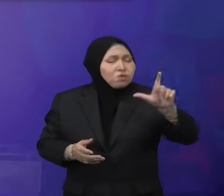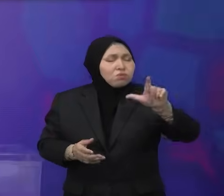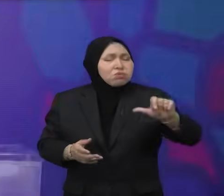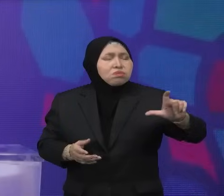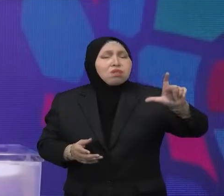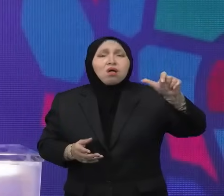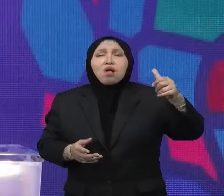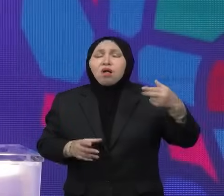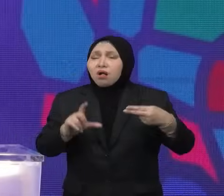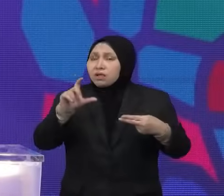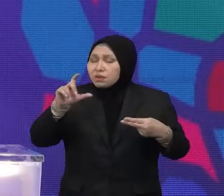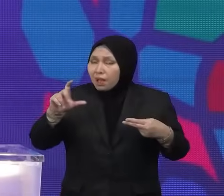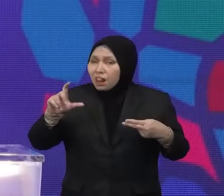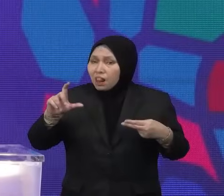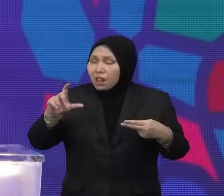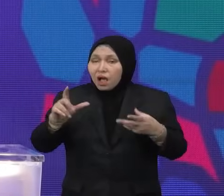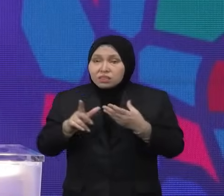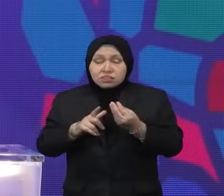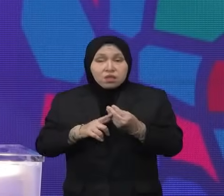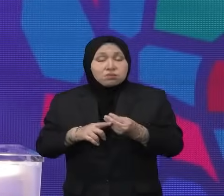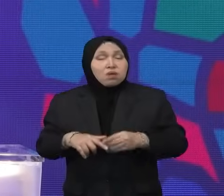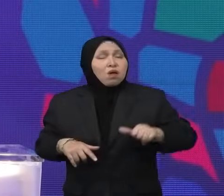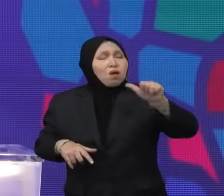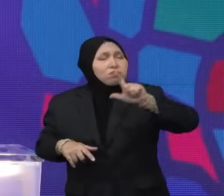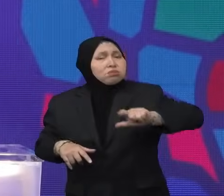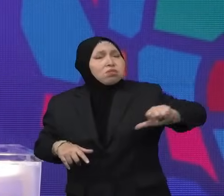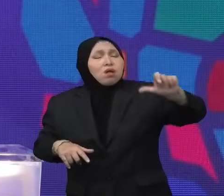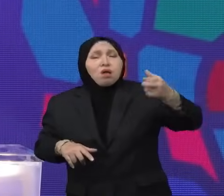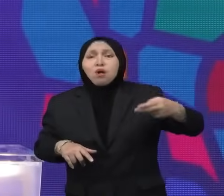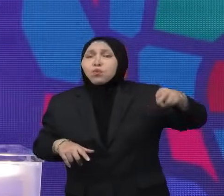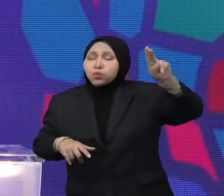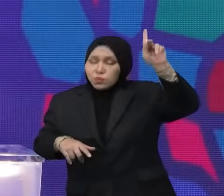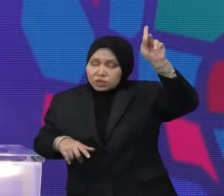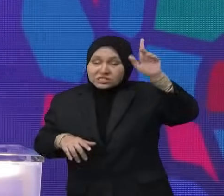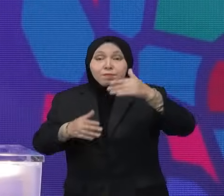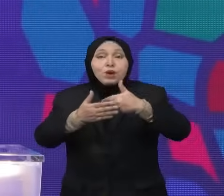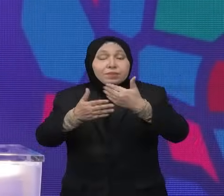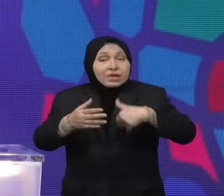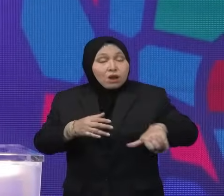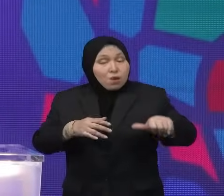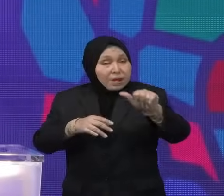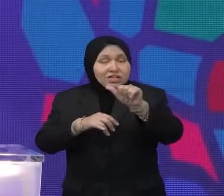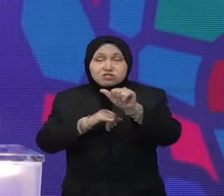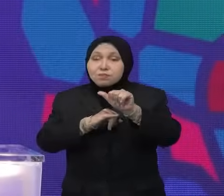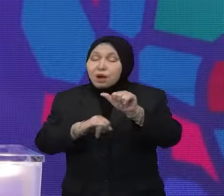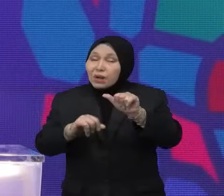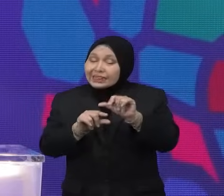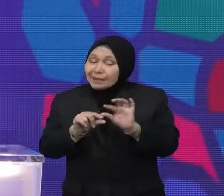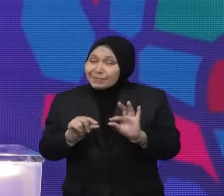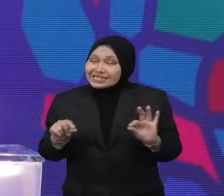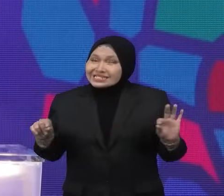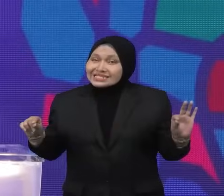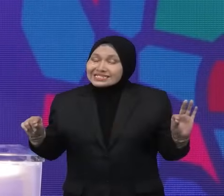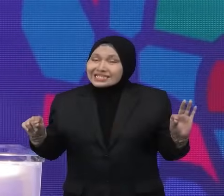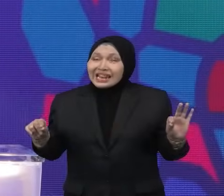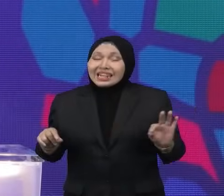Yuridullahu ditebalkan. Ataupun kita sebut Allahu. Ada pun sebelumnya kalau baris bawah, barulah dinipiskan. Seperti